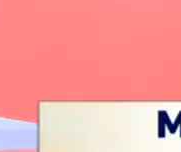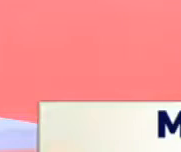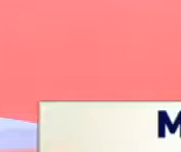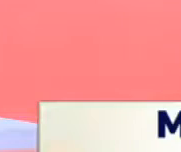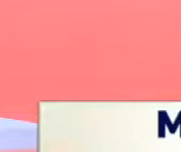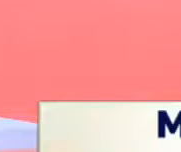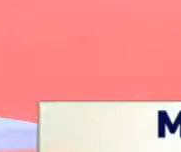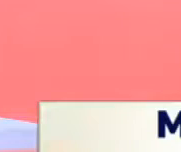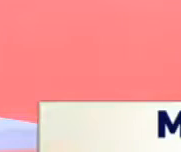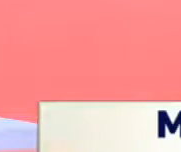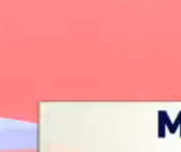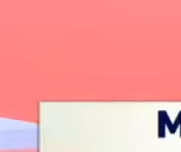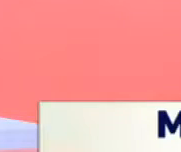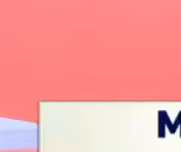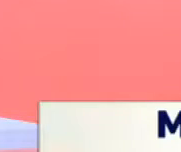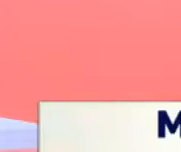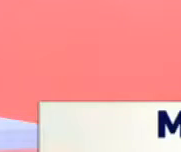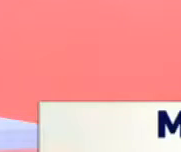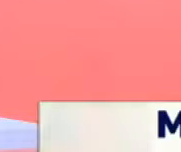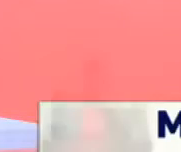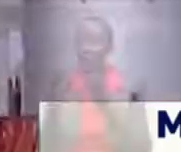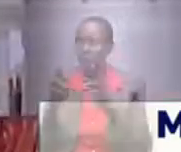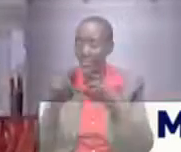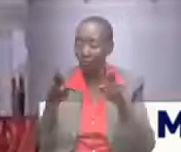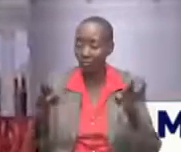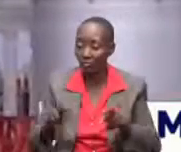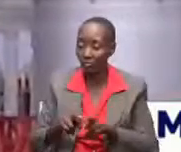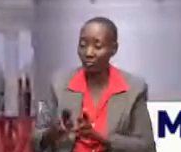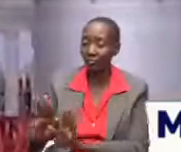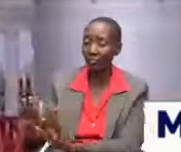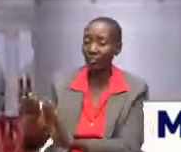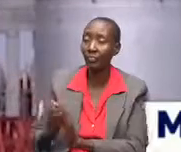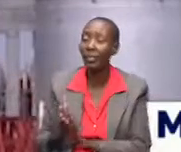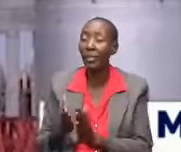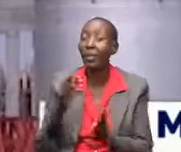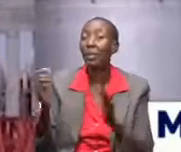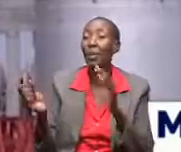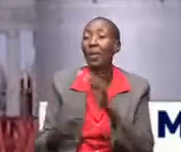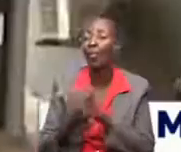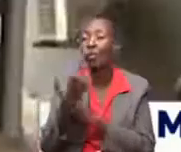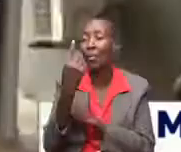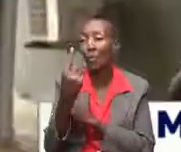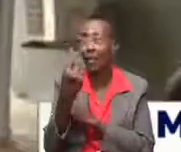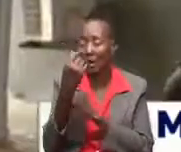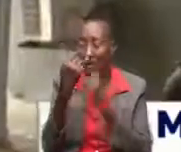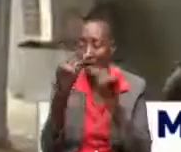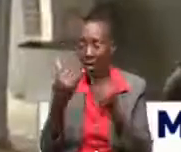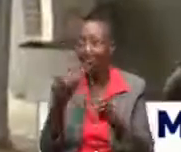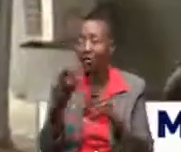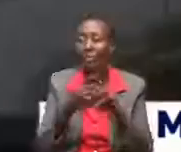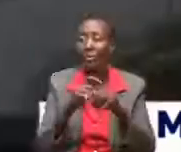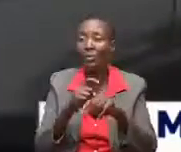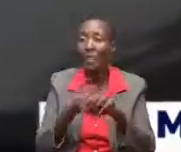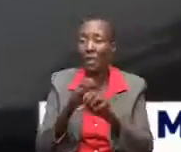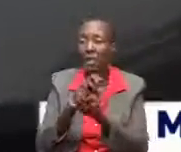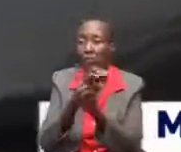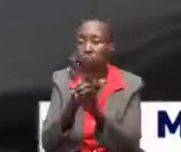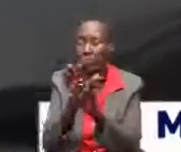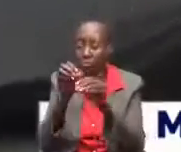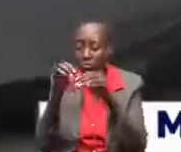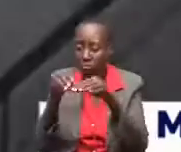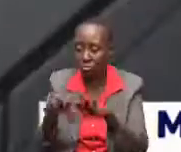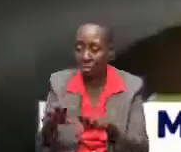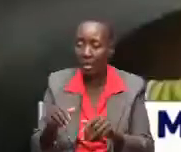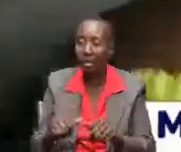huku chumba maalum kikitengwa. Karibu mwezi mmoja sasa tangu hofu ya corona kuzuka inaendelea